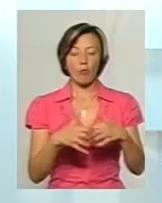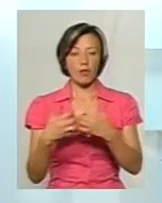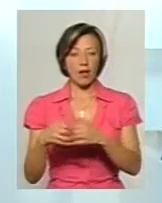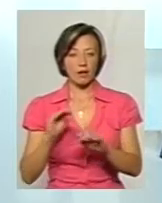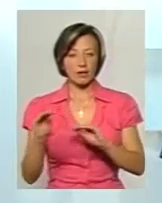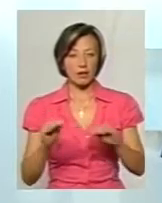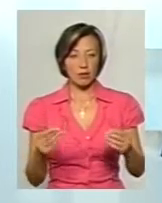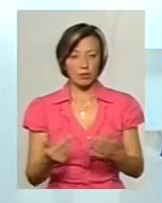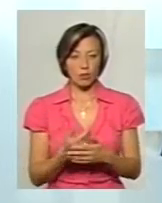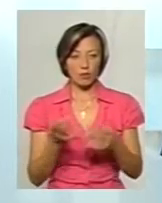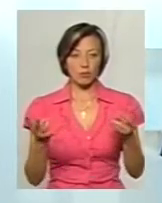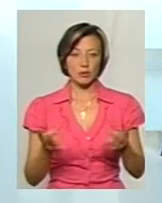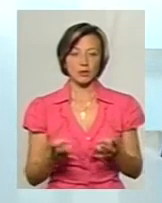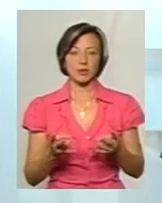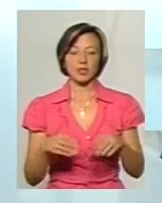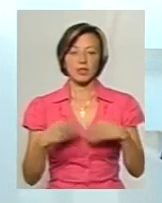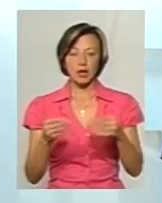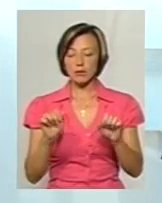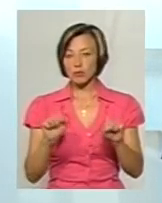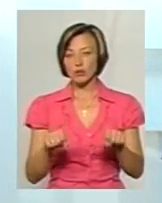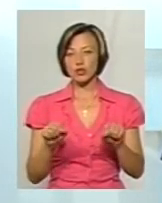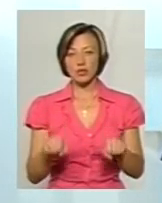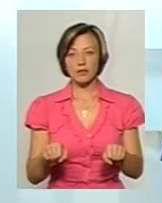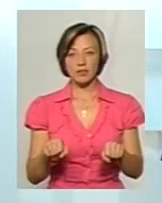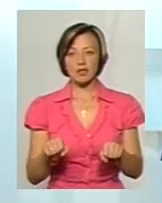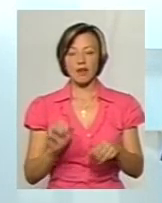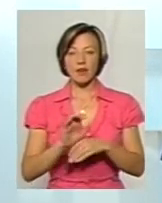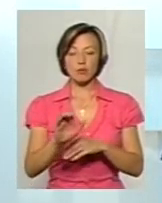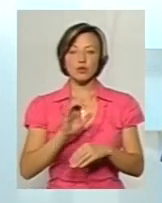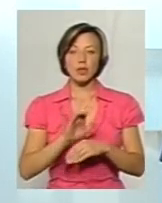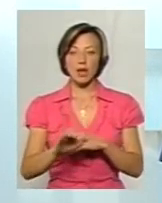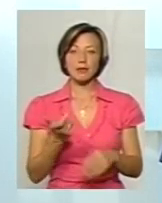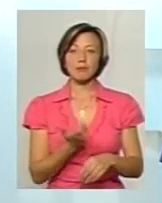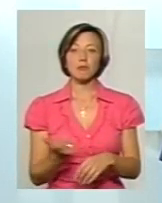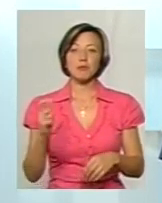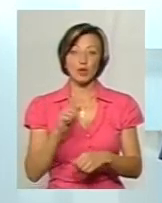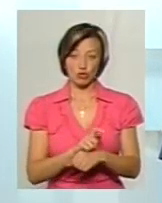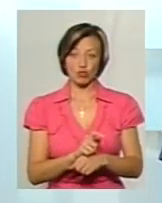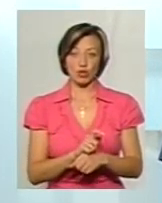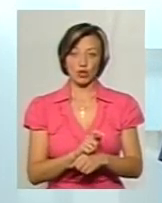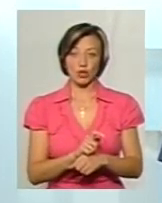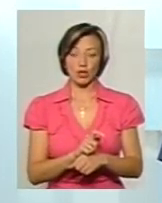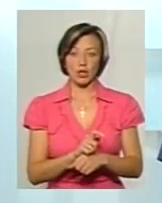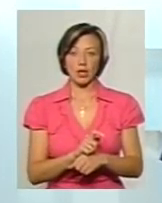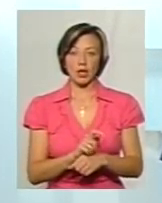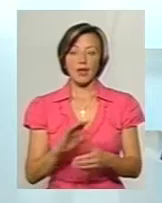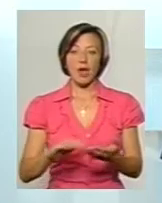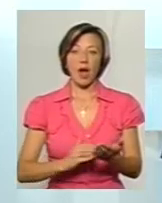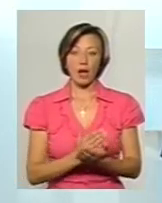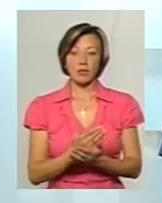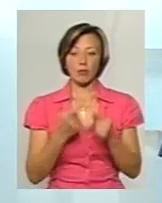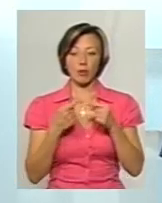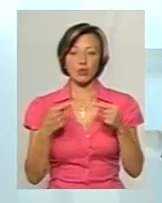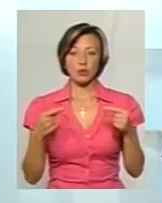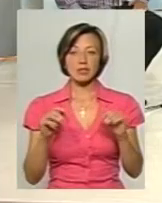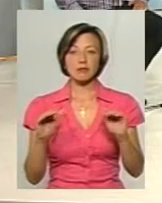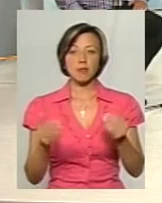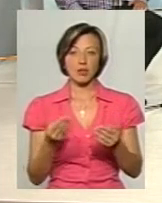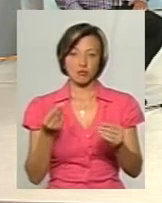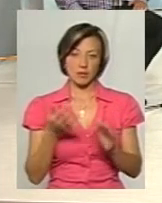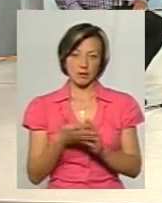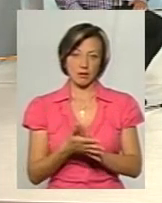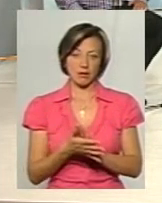обладнання. Щоб дати можливість випускати більше якісної продукції з меншими